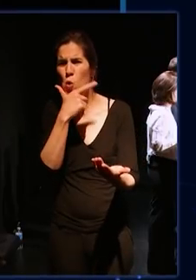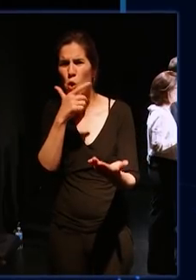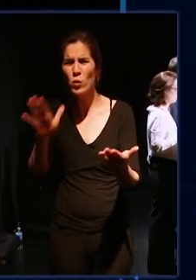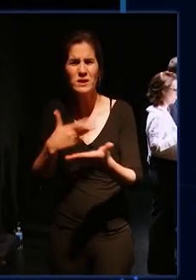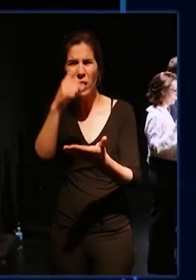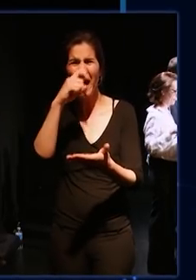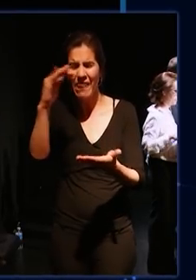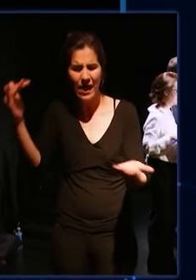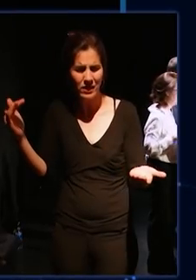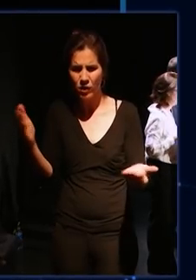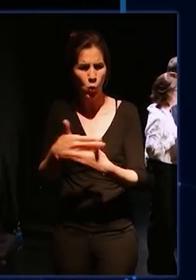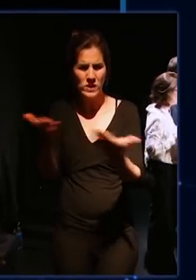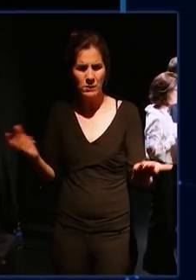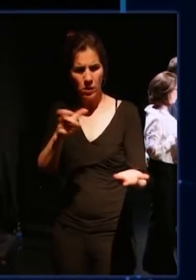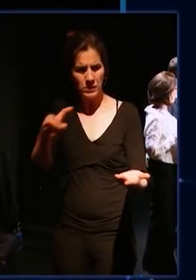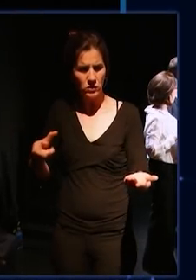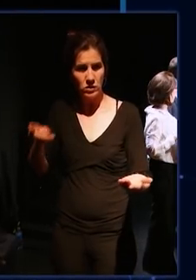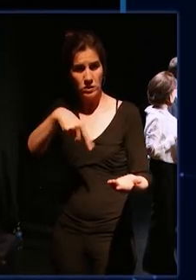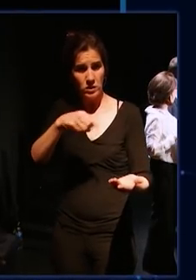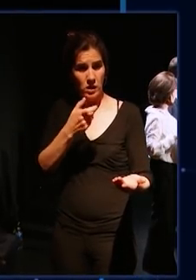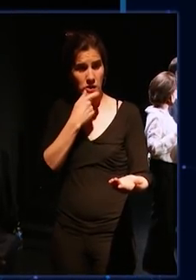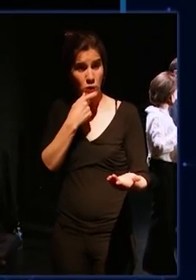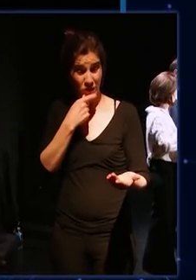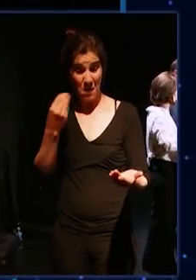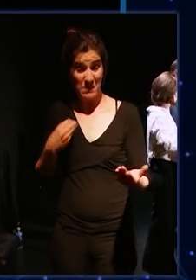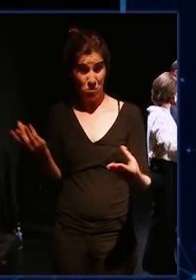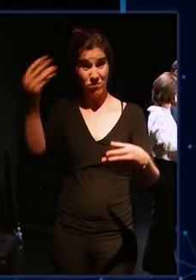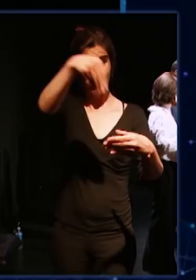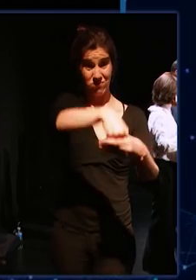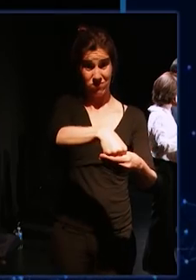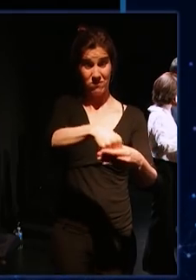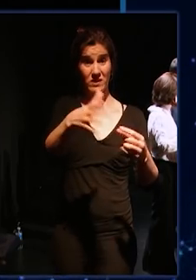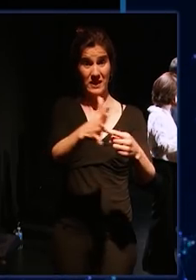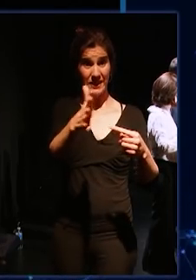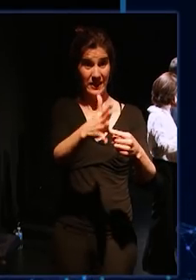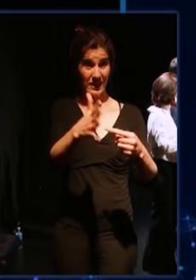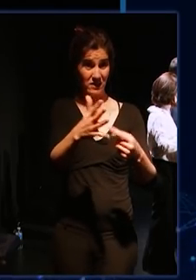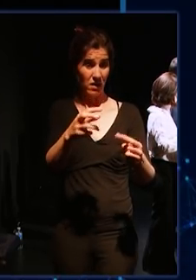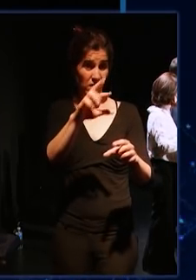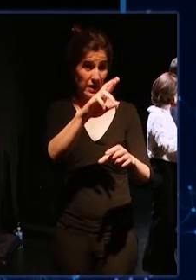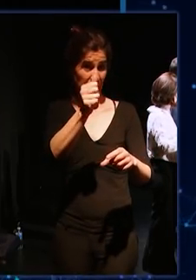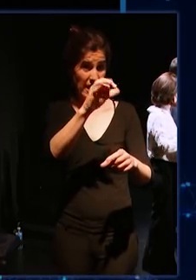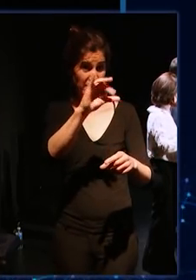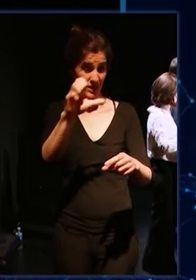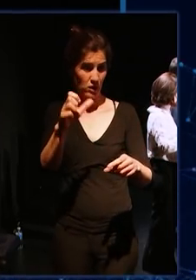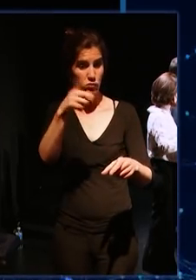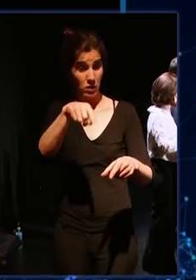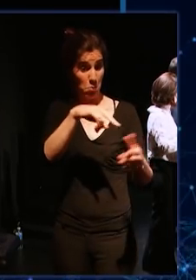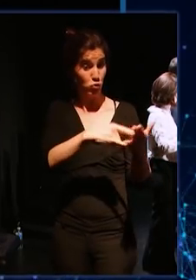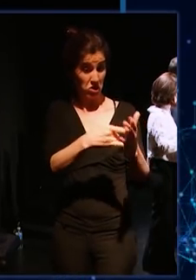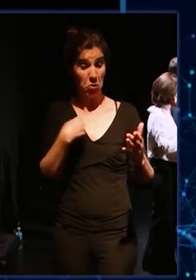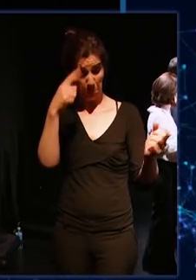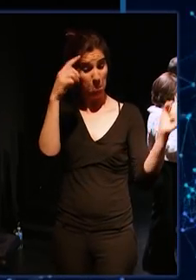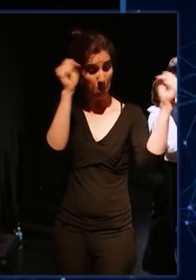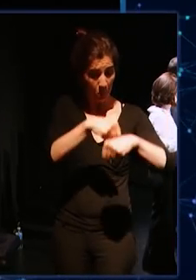agradaria molt poder allotjar a la Tèxtil Rasa, que també és un projecte en el que estem d'acord. Lamentem que ahir